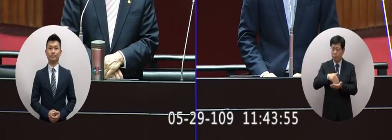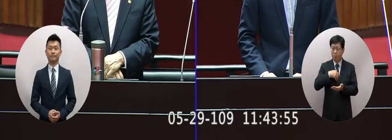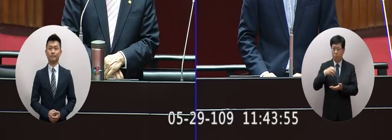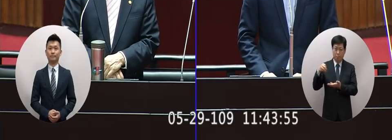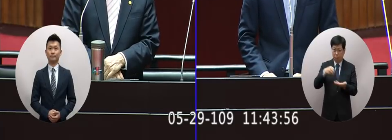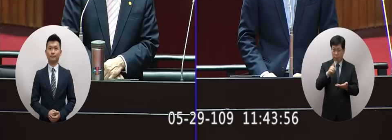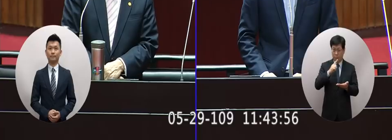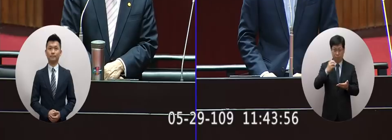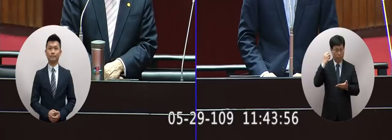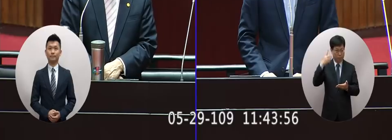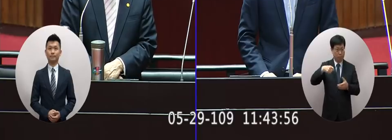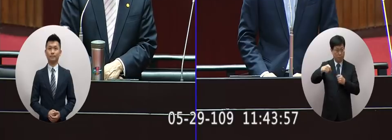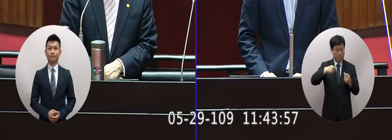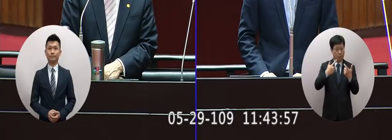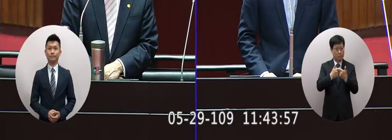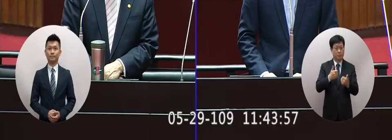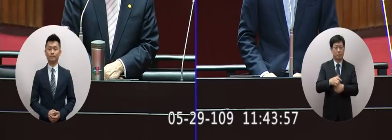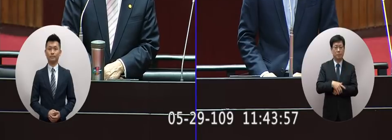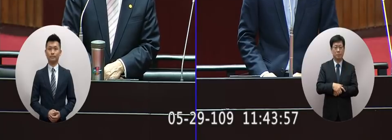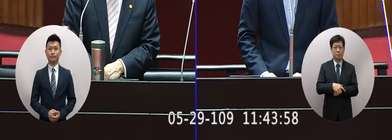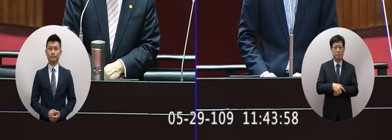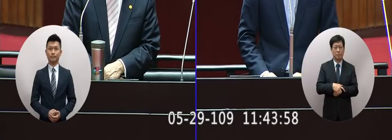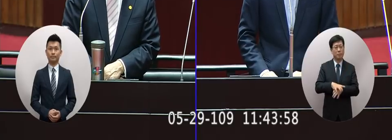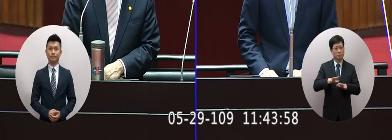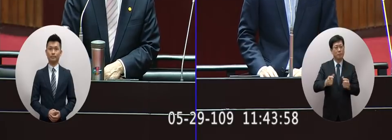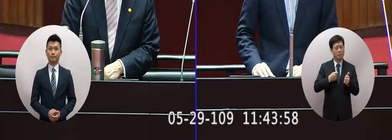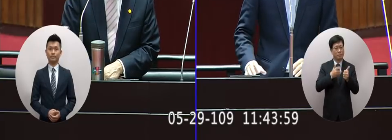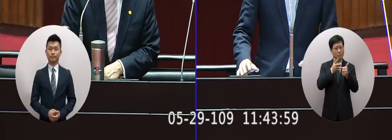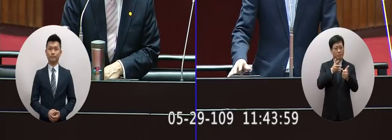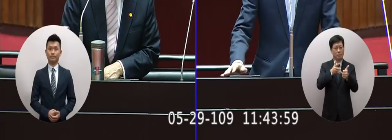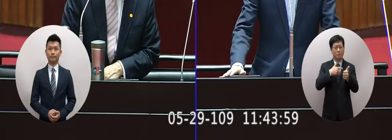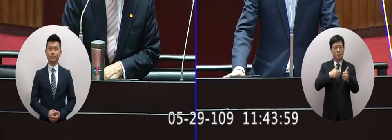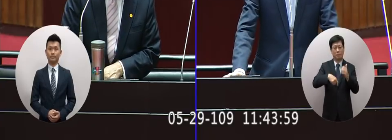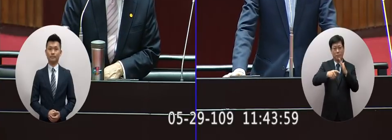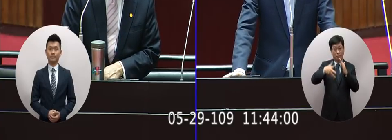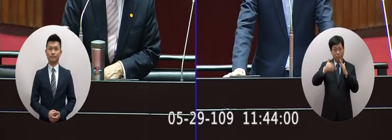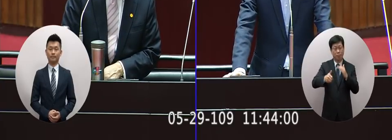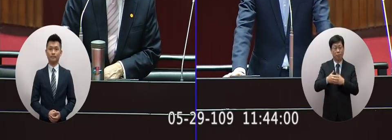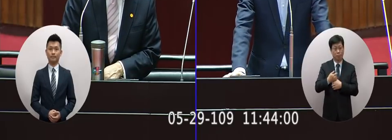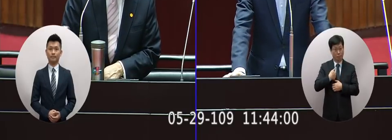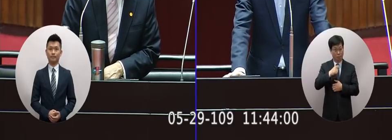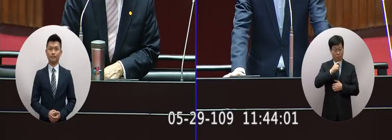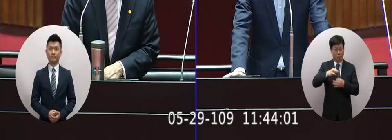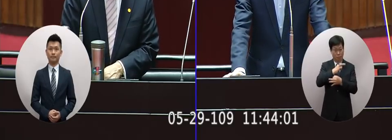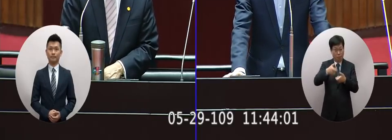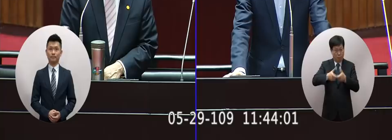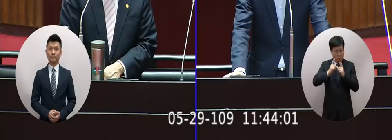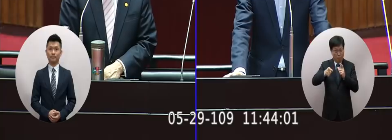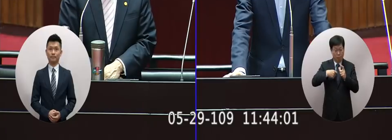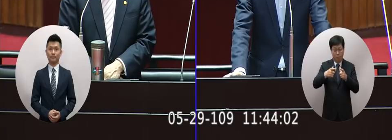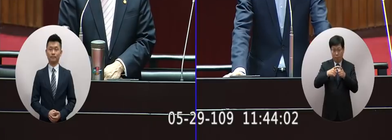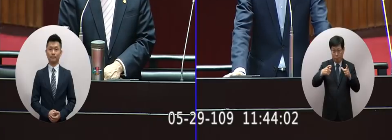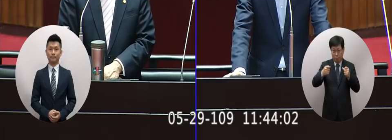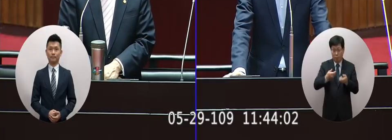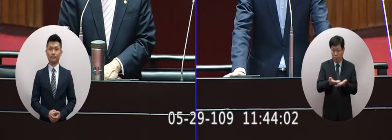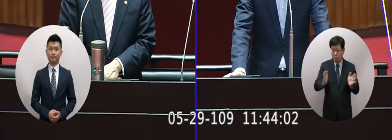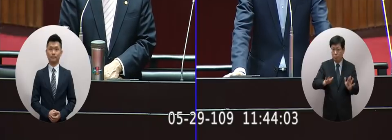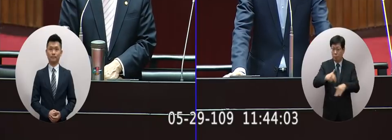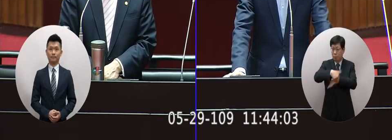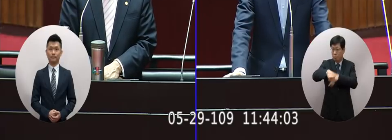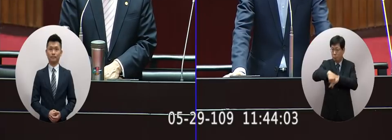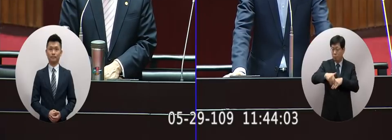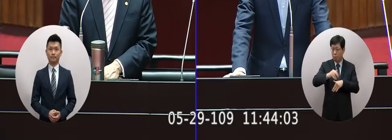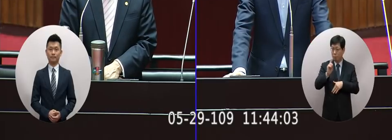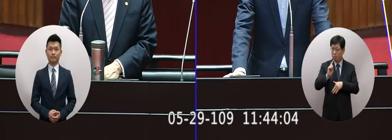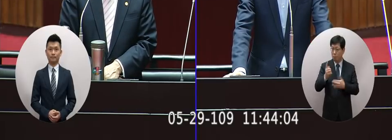出什么样的振兴方案。所以这边请教院长，我们振兴券的发放目前规划